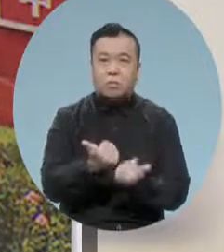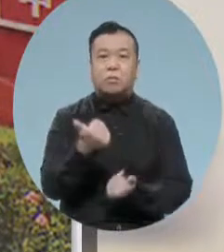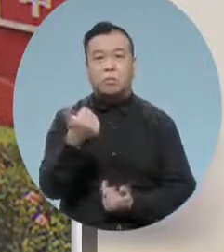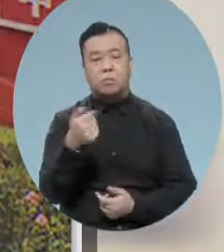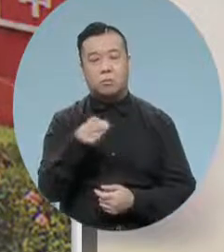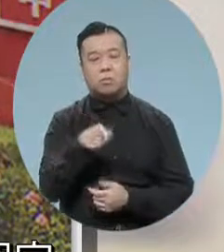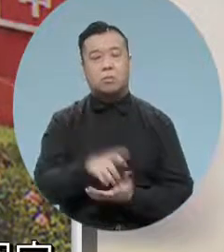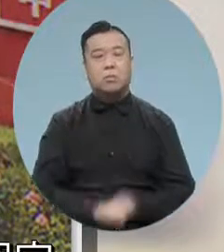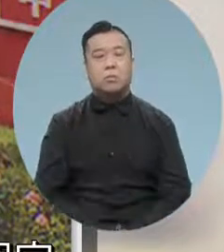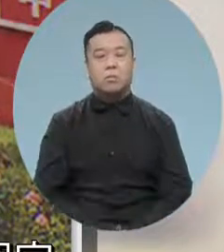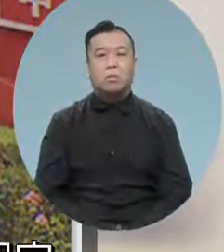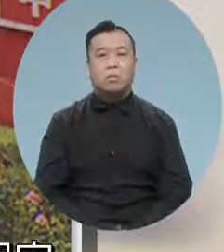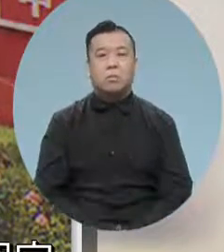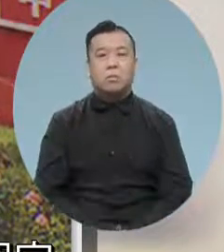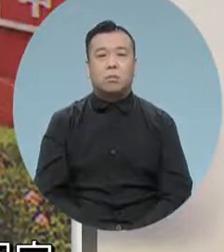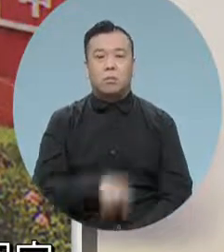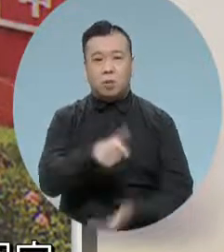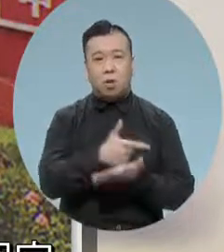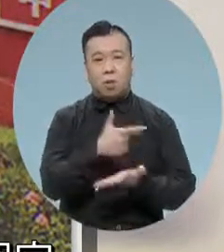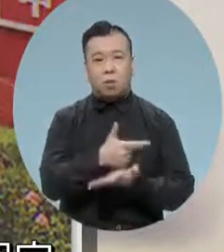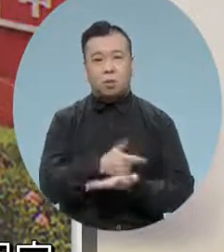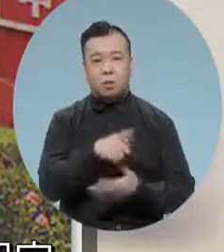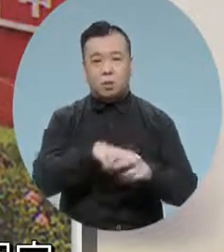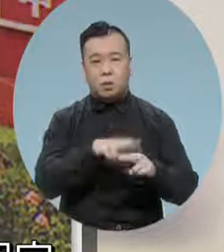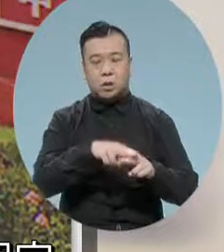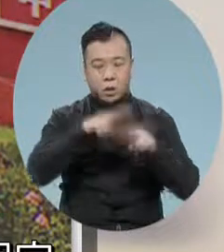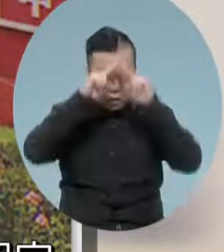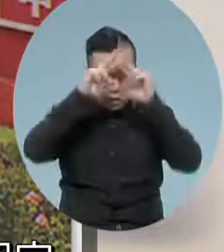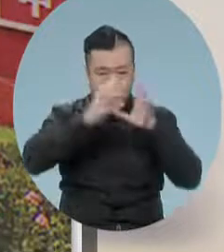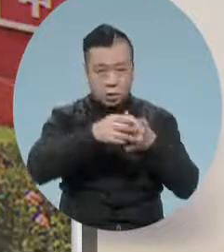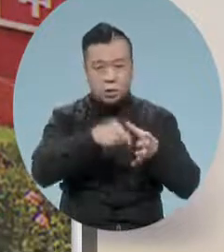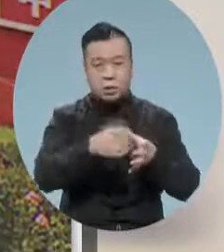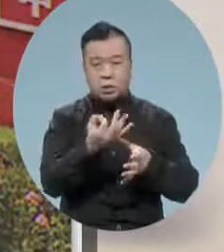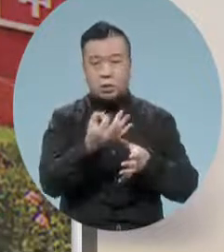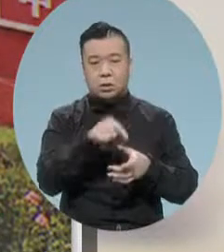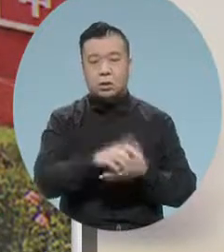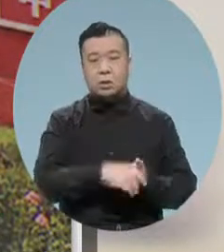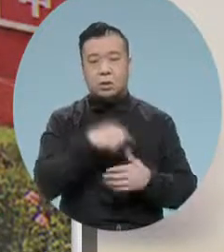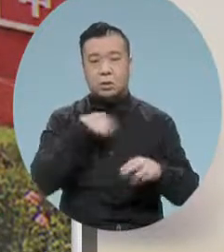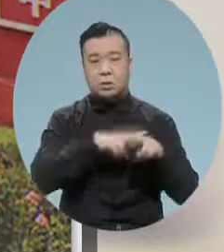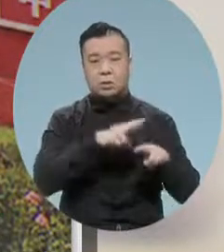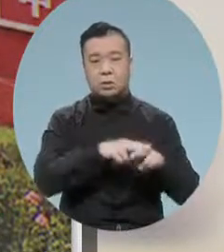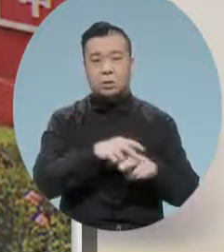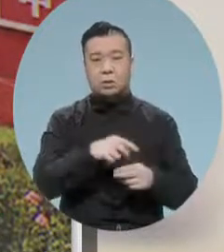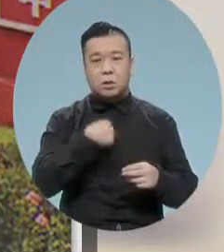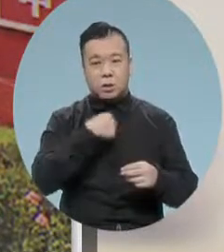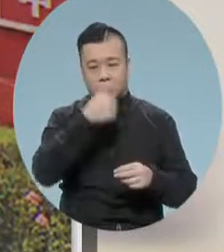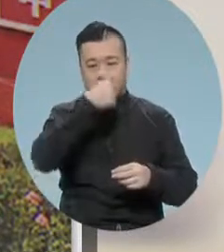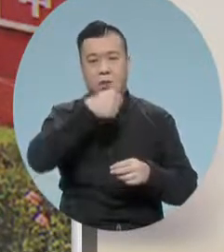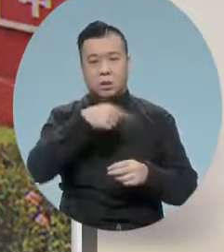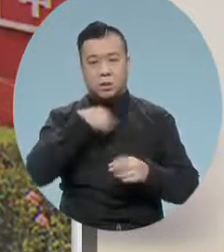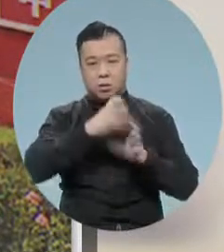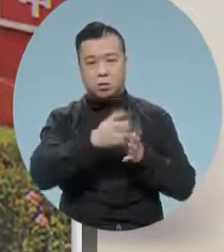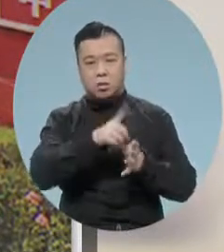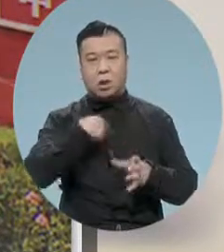題。這個是一個很重要的，中國共產黨三個字，中國就是我們的民族，黨就是一個組